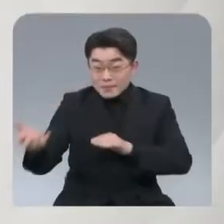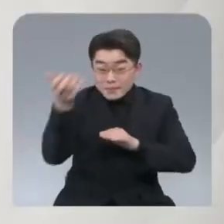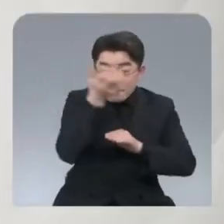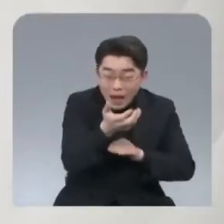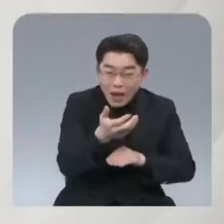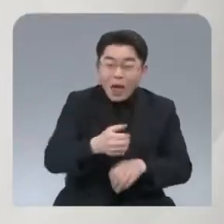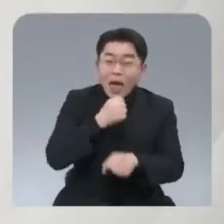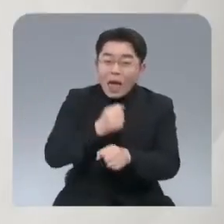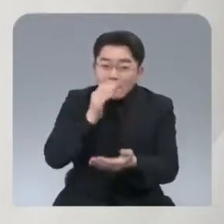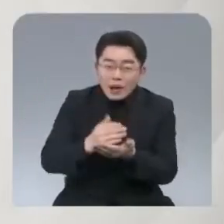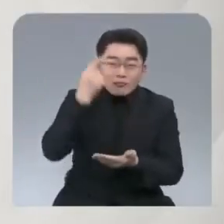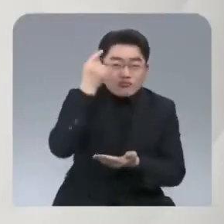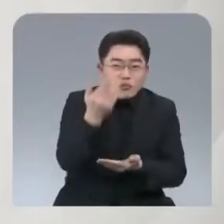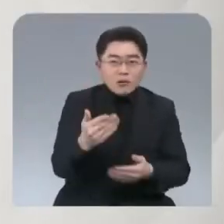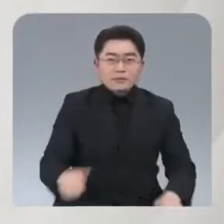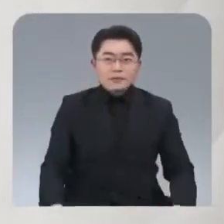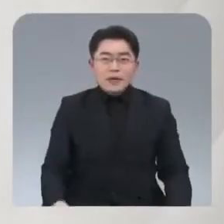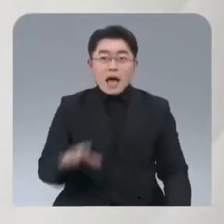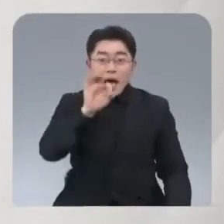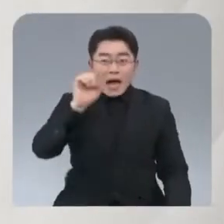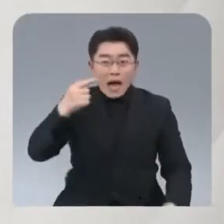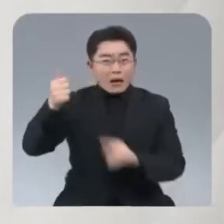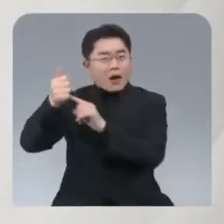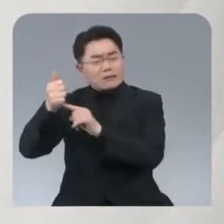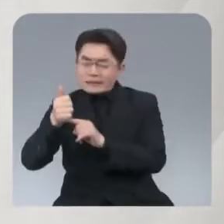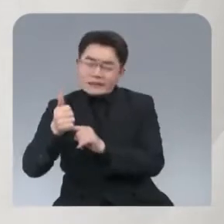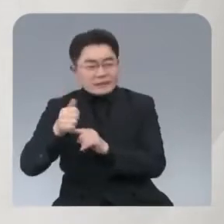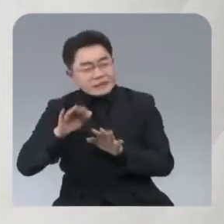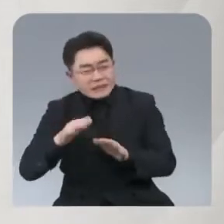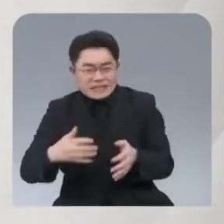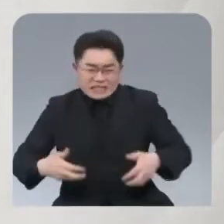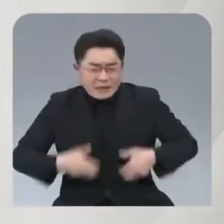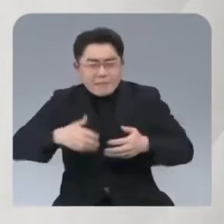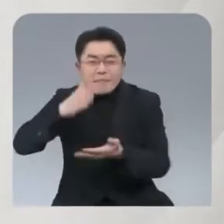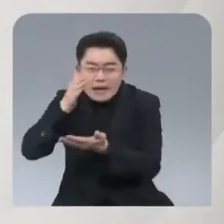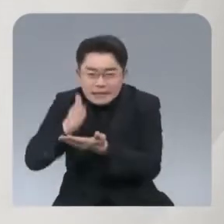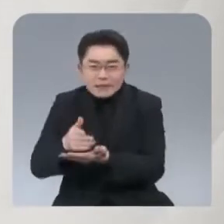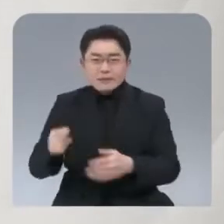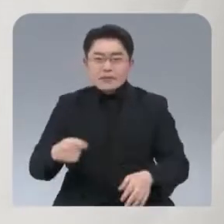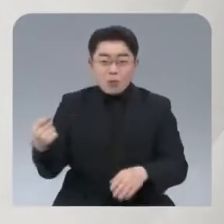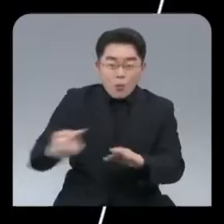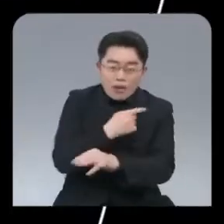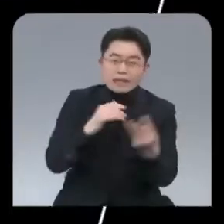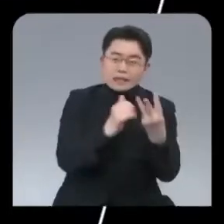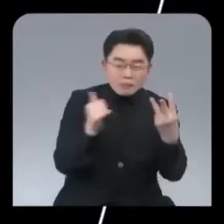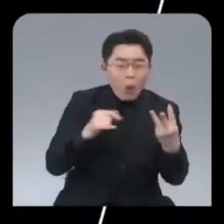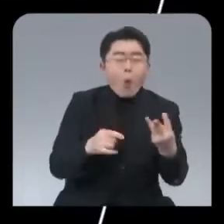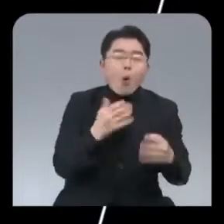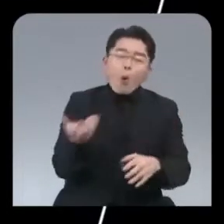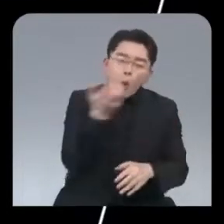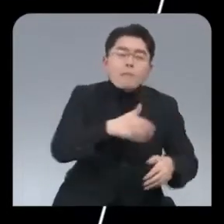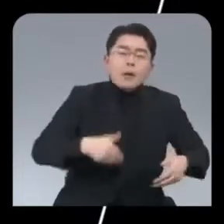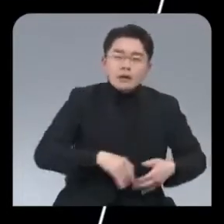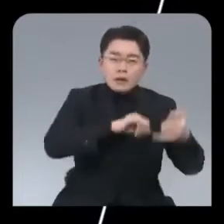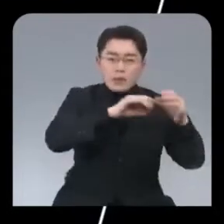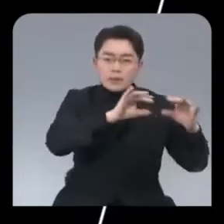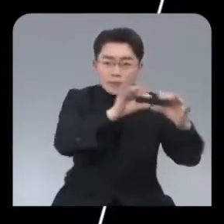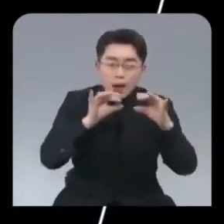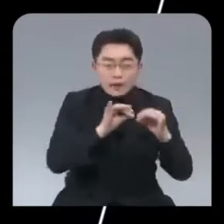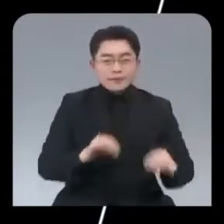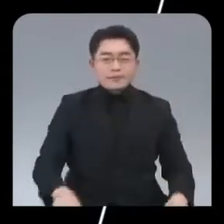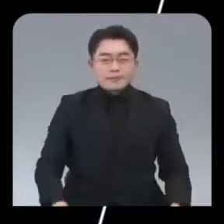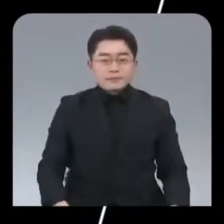찬반 을 물었습니다 안철수 후보는 신중 다른 후보들은 찬성이 얻습니다 다만 찬성 사이에도